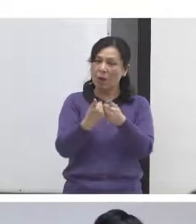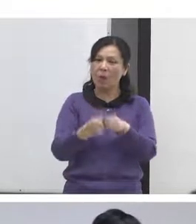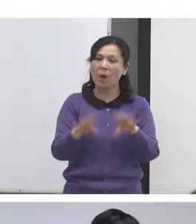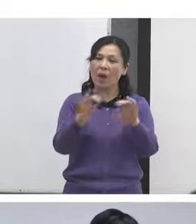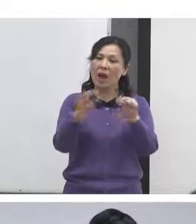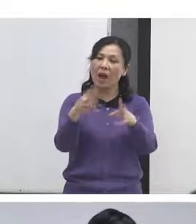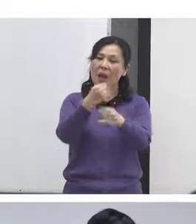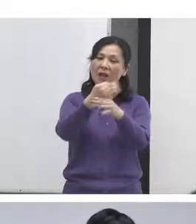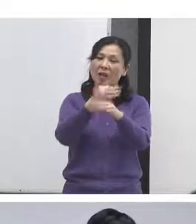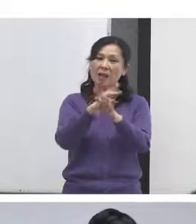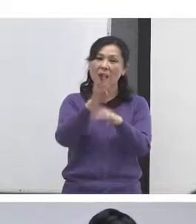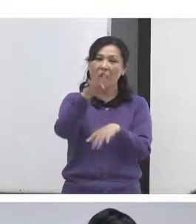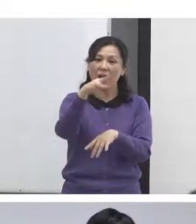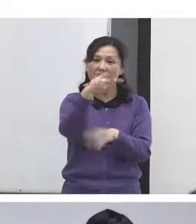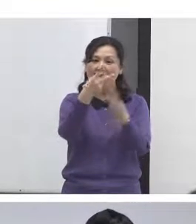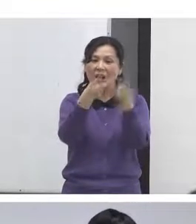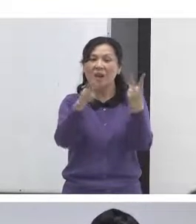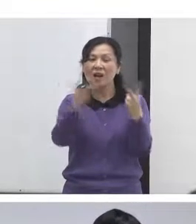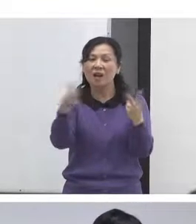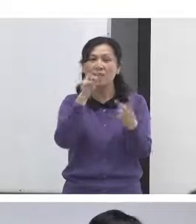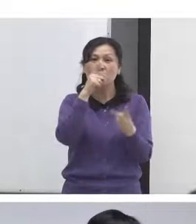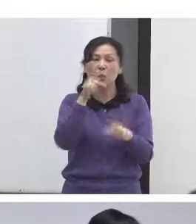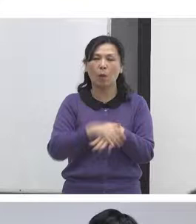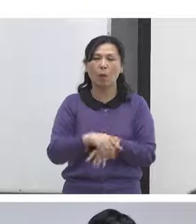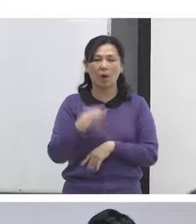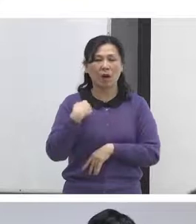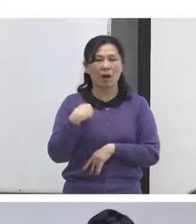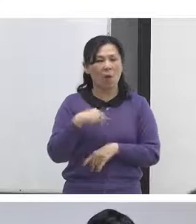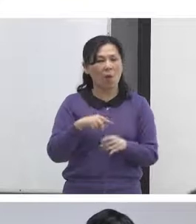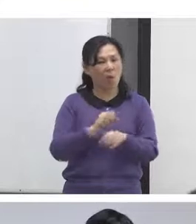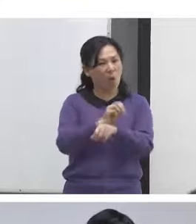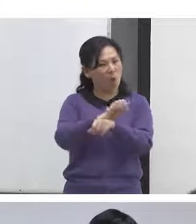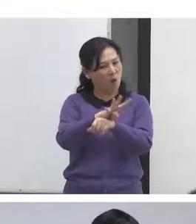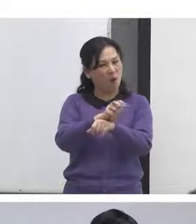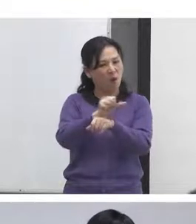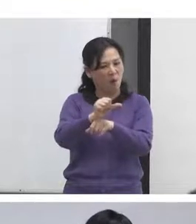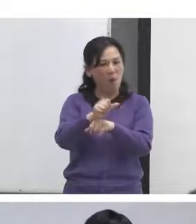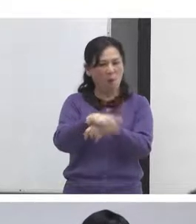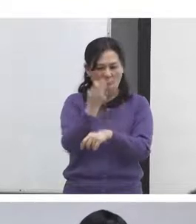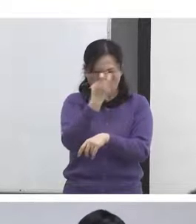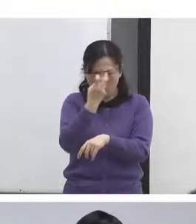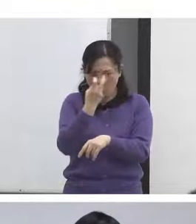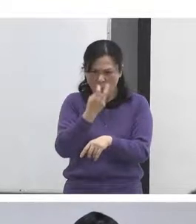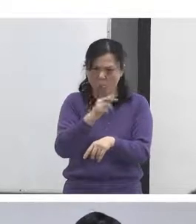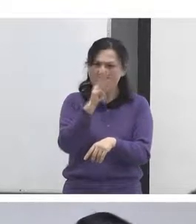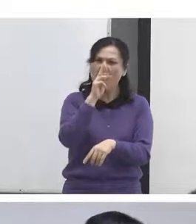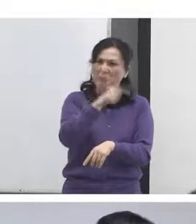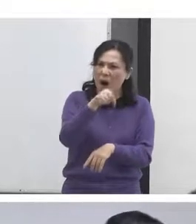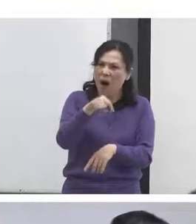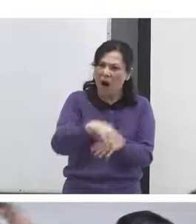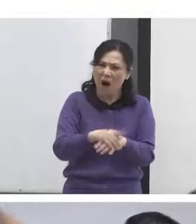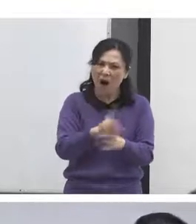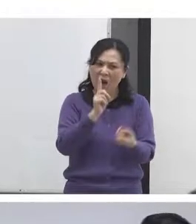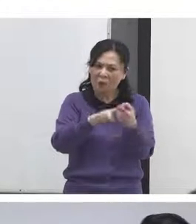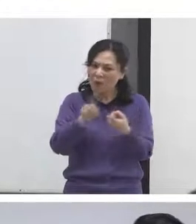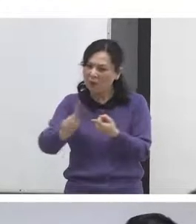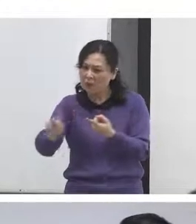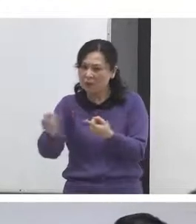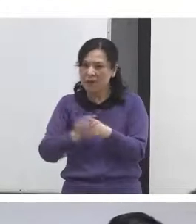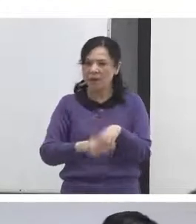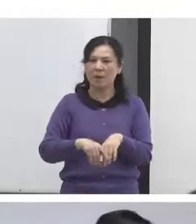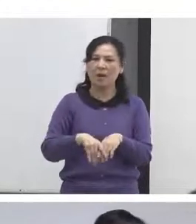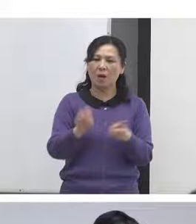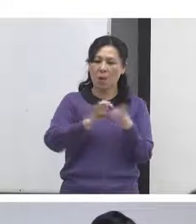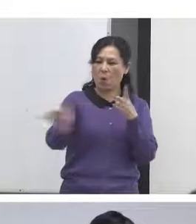误，然后我就做一些回报，我自己花很多时间，那时候花了四五个小时去想办法查那个错误正确应该是什么，然后我就写了一篇蛮长的信